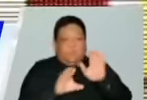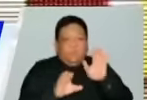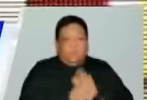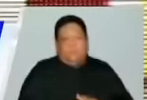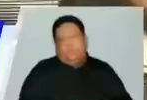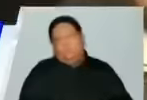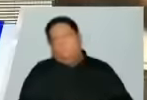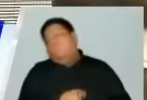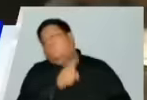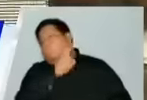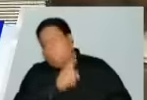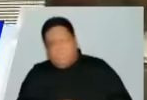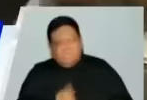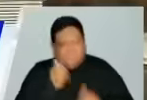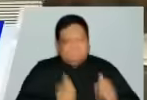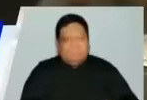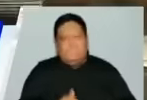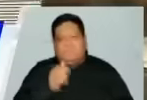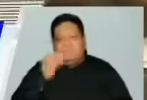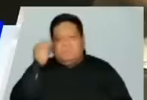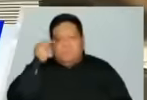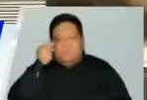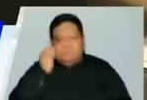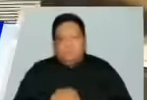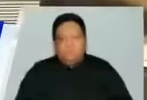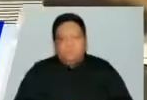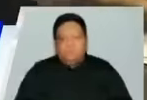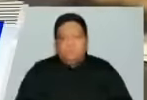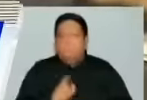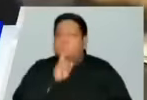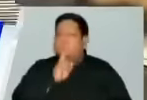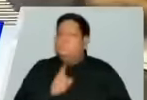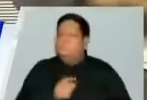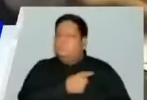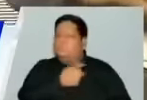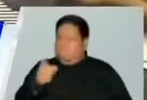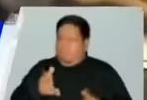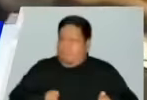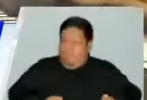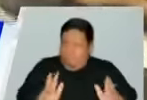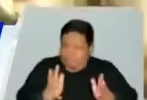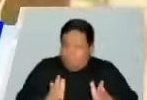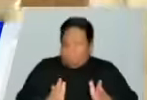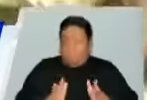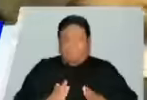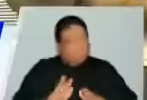Marcos. Huwag kayong pumayag na ganun.